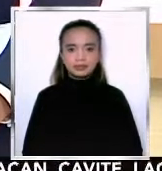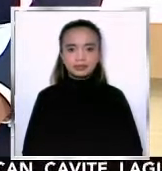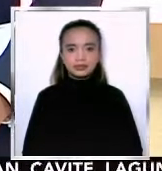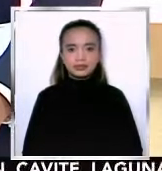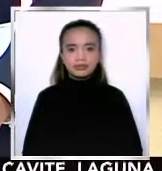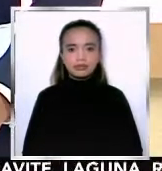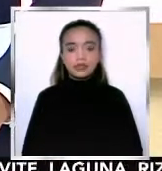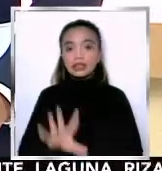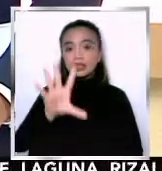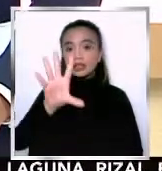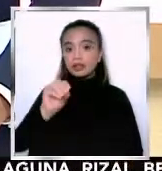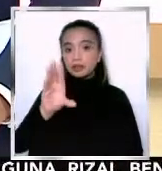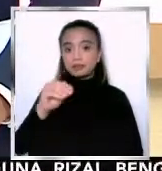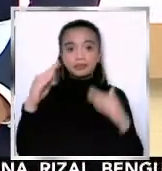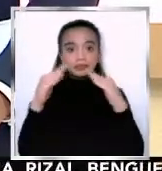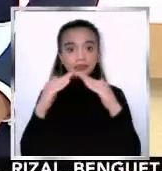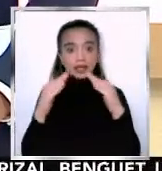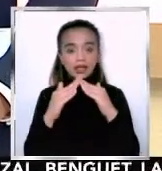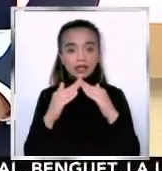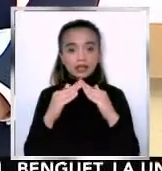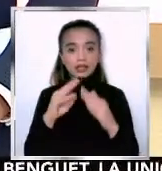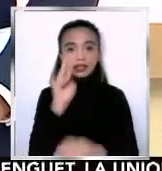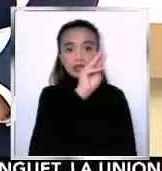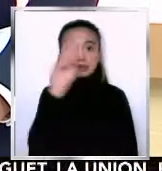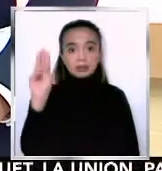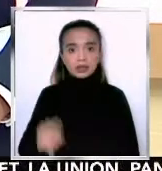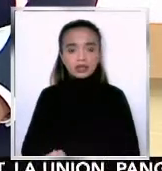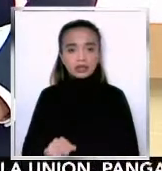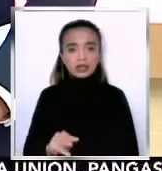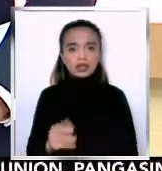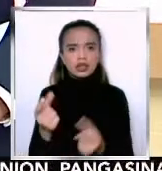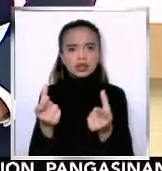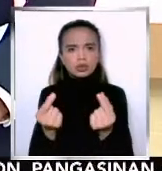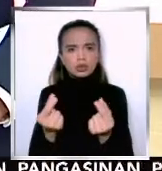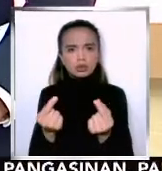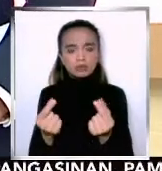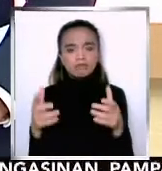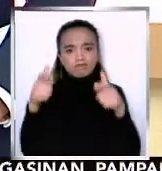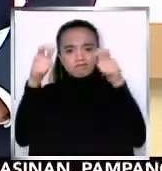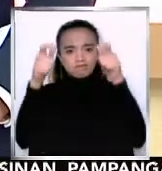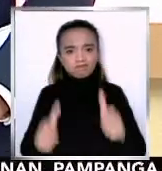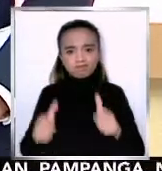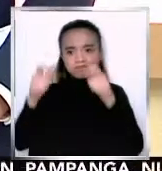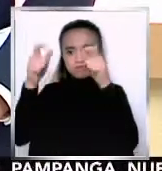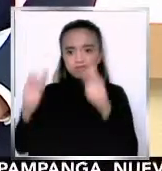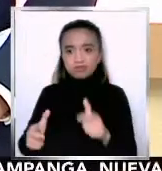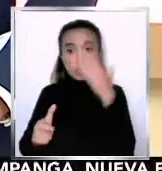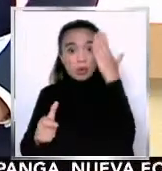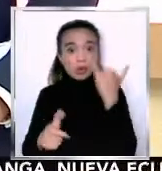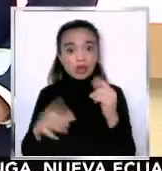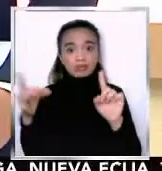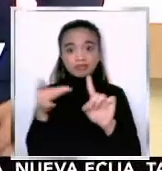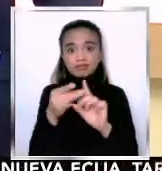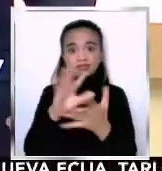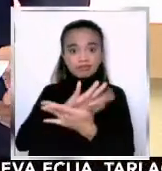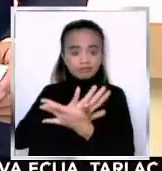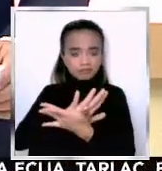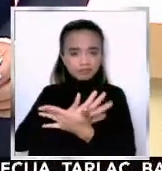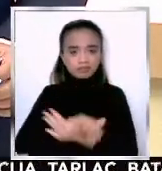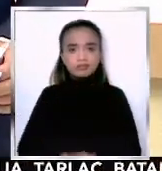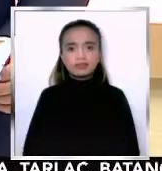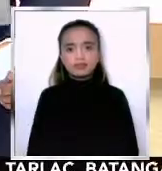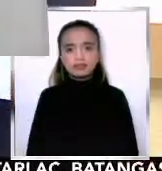buong Metro Manila ang isinailalim na sa granular lockdown dahil sa mga kaso ng COVID-19 ayon sa DILG. Yan ang aking